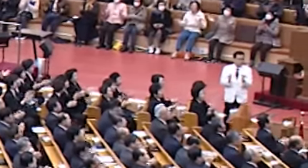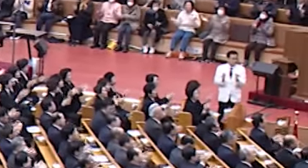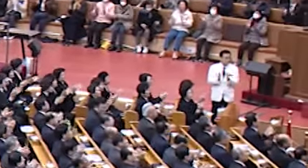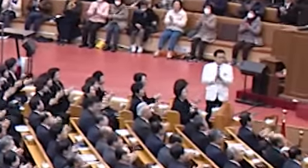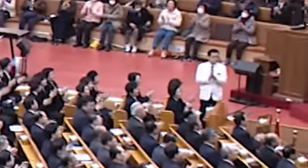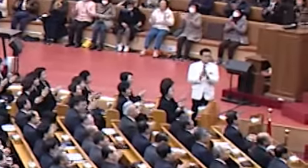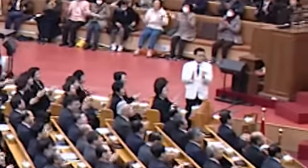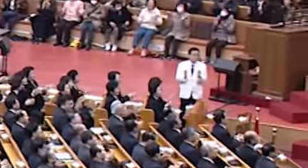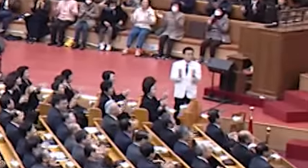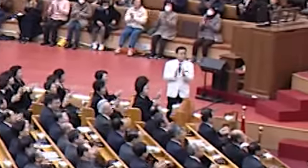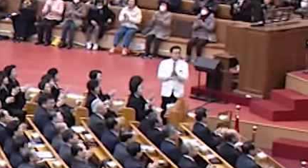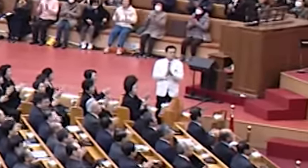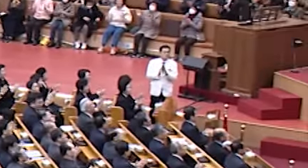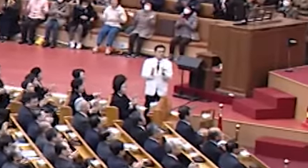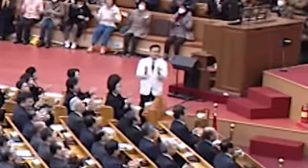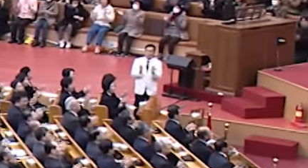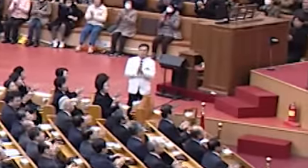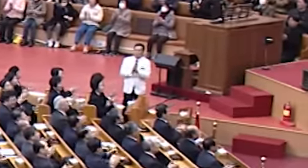샘물과 같은 보혈은,